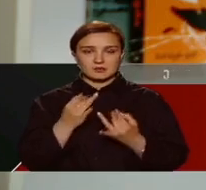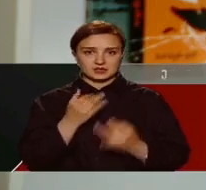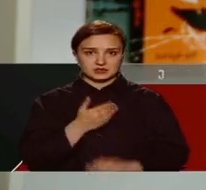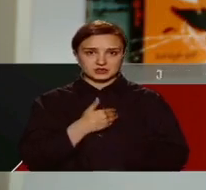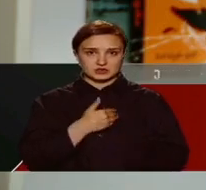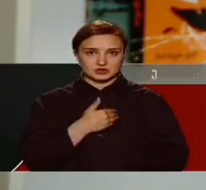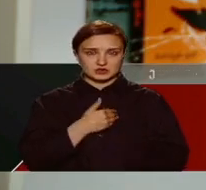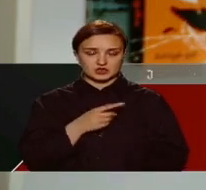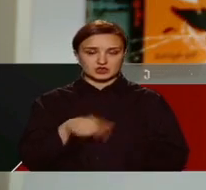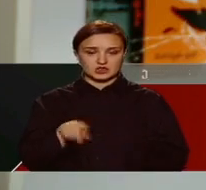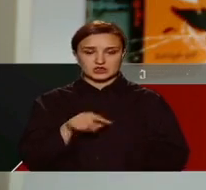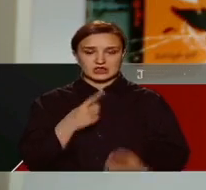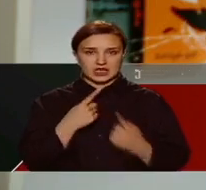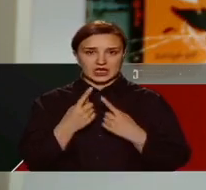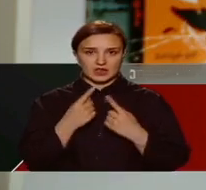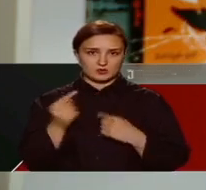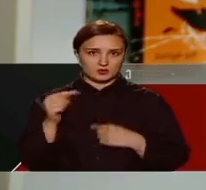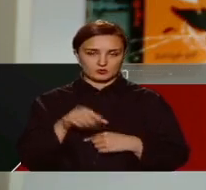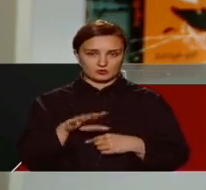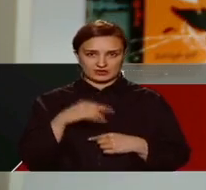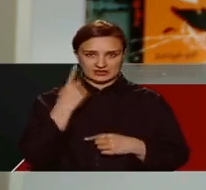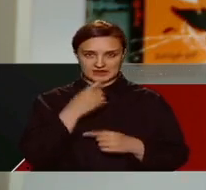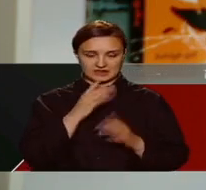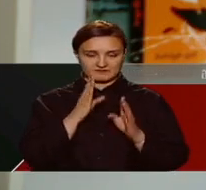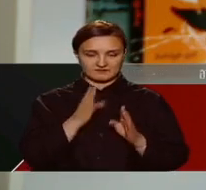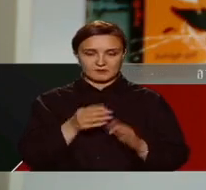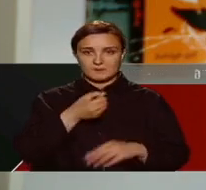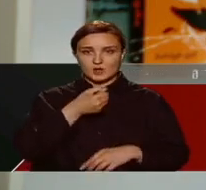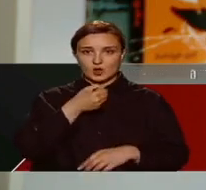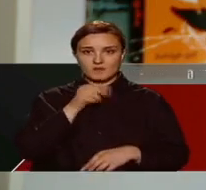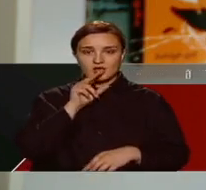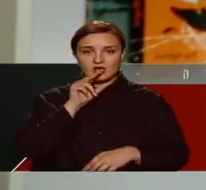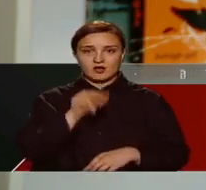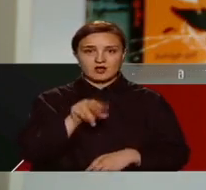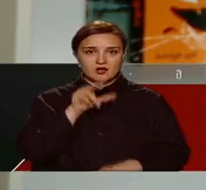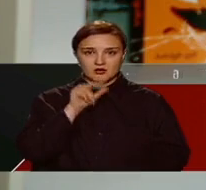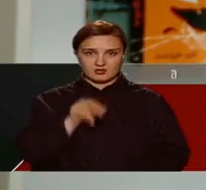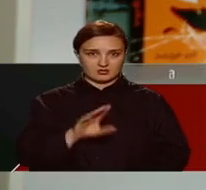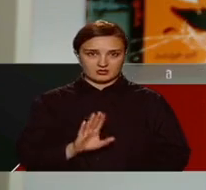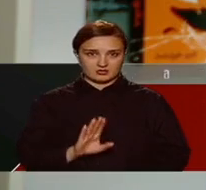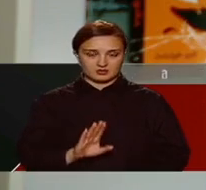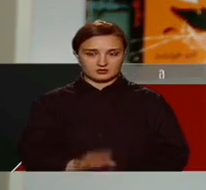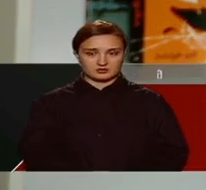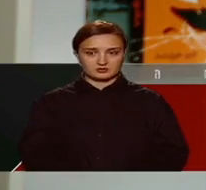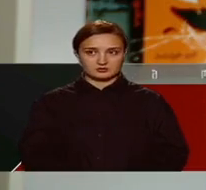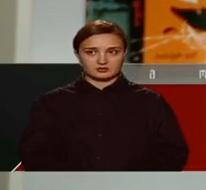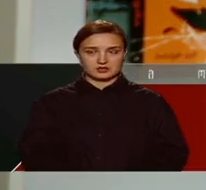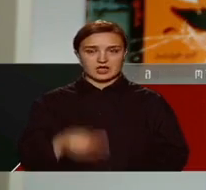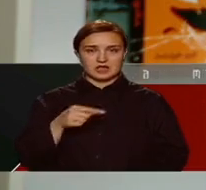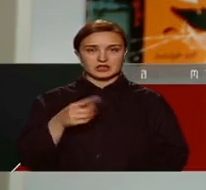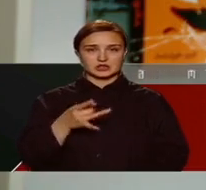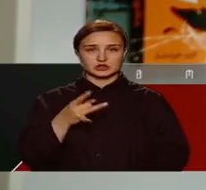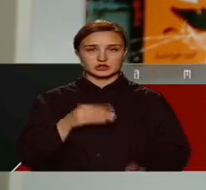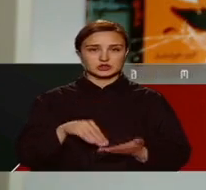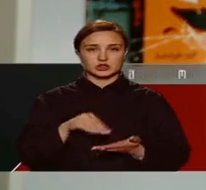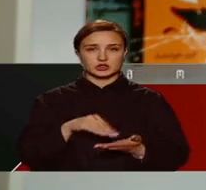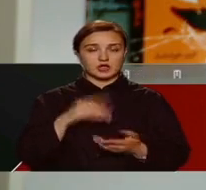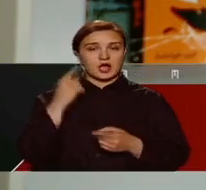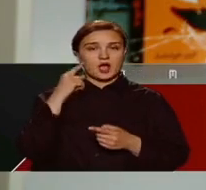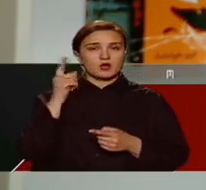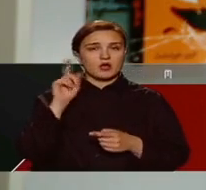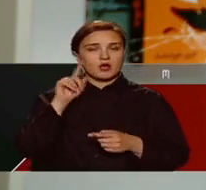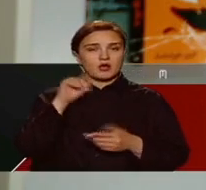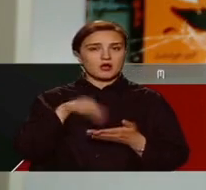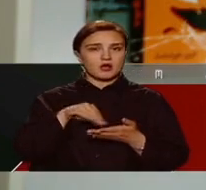და შენ დაგელაპარაკებოდნენ ინდივიდუალურად. მიკროფონიდან კი არ მოგვართავდნენ რაღაცას 1000-ჯერ და 10000-ჯერ გაგონილს, არამედ რაღაც